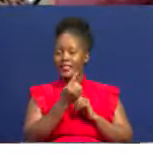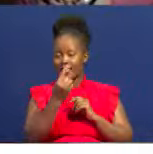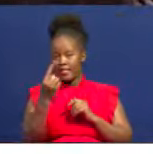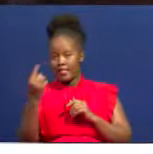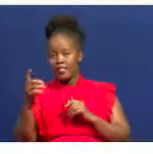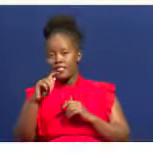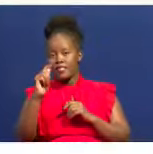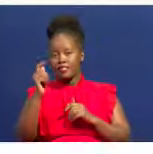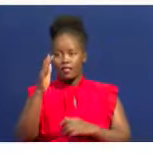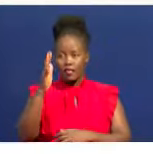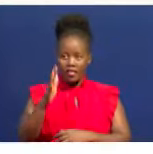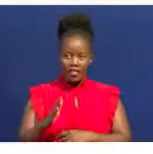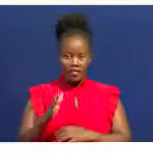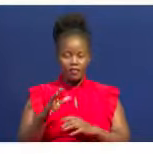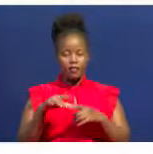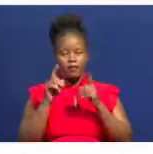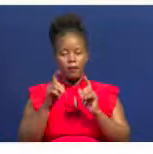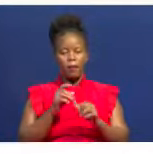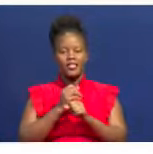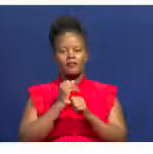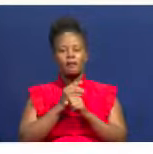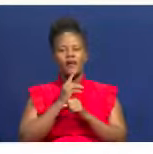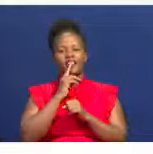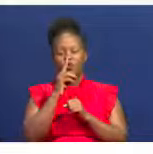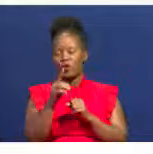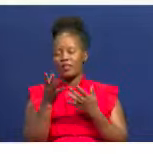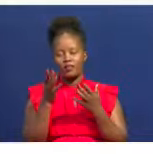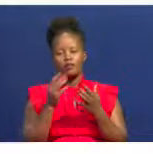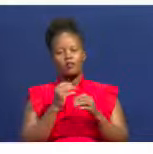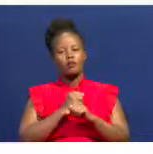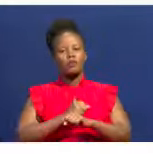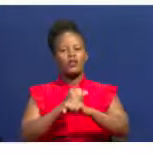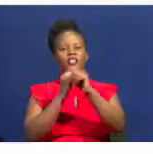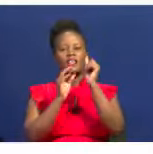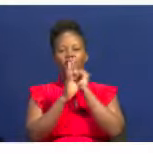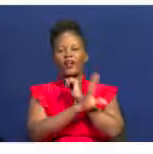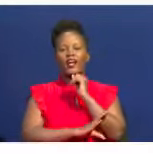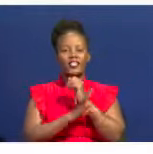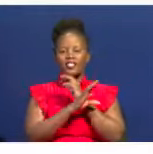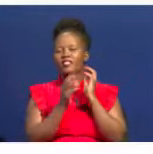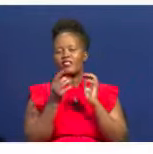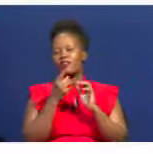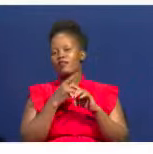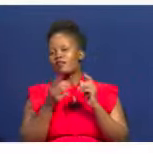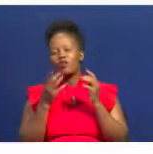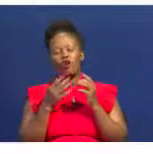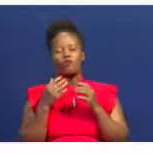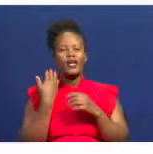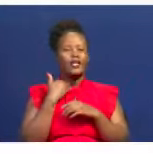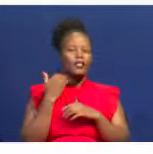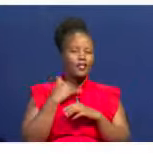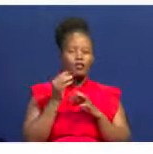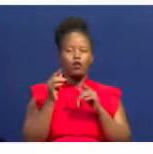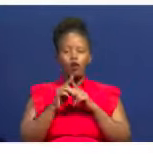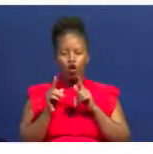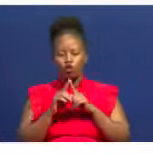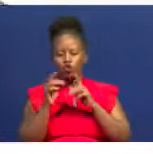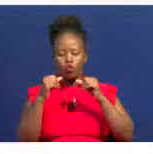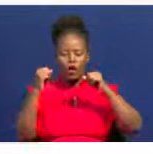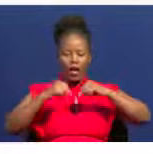We must rescue our country from sliding into lawlessness by agreeing to